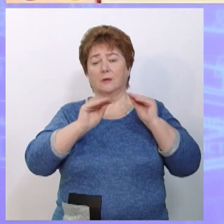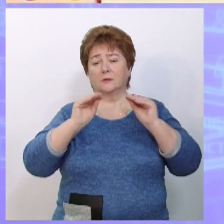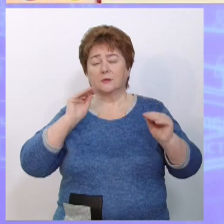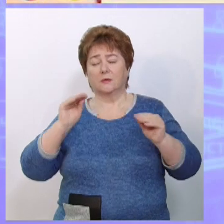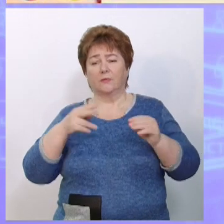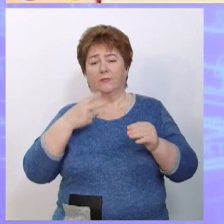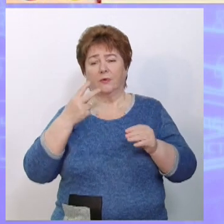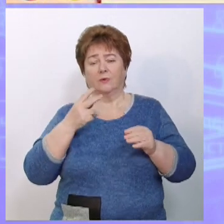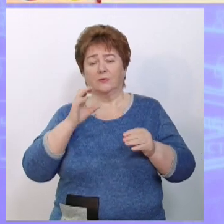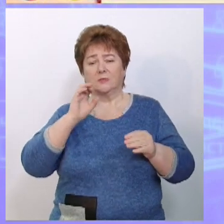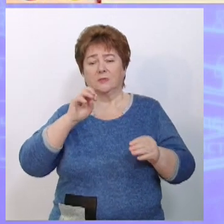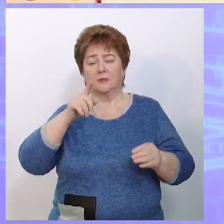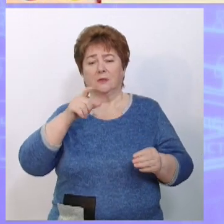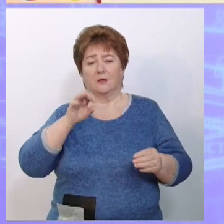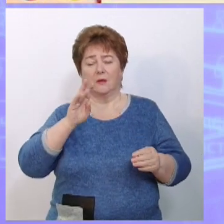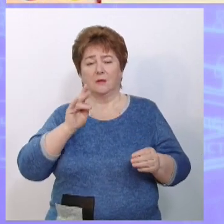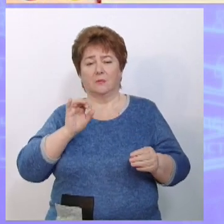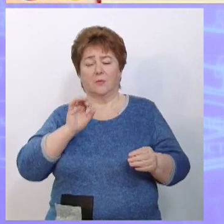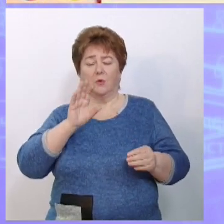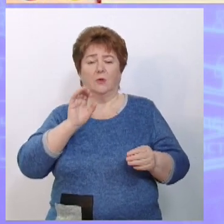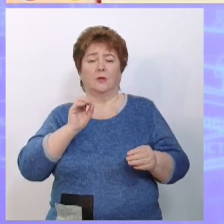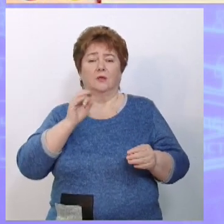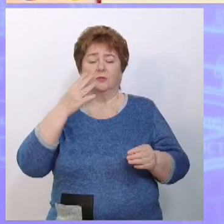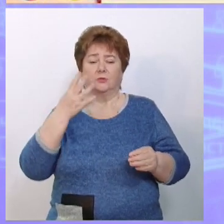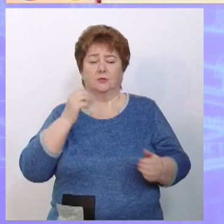Раскладываем второе слагаемое 4.